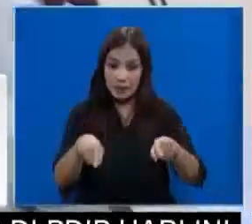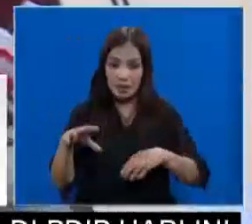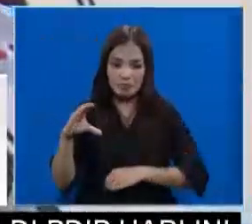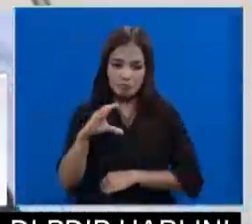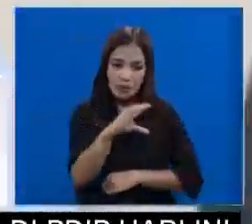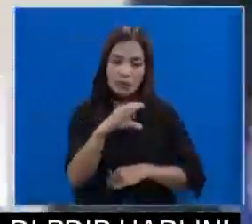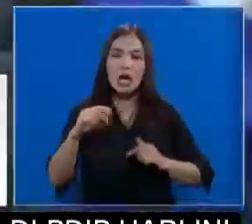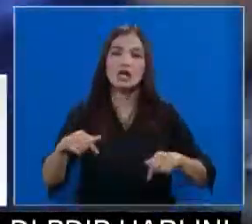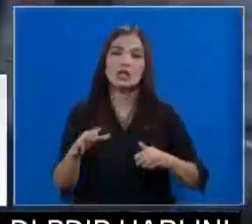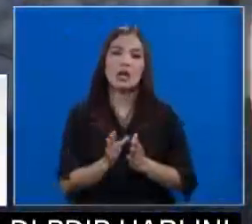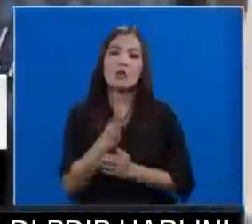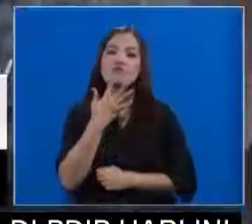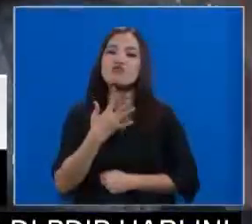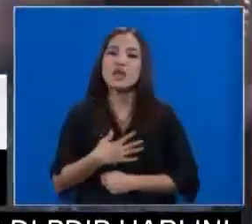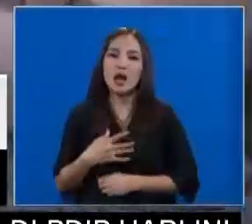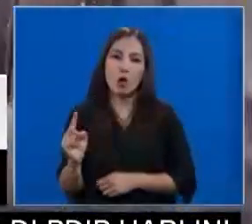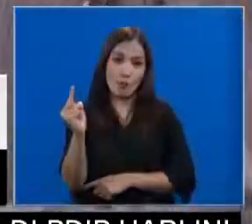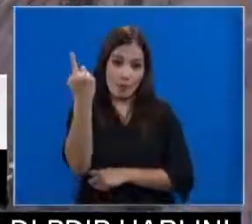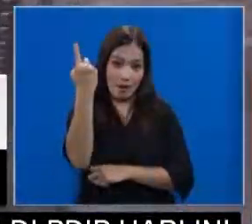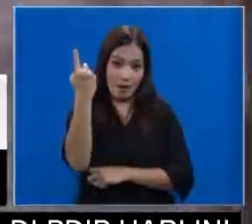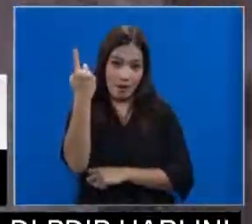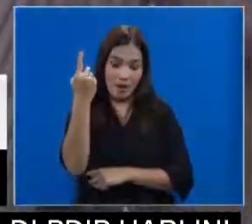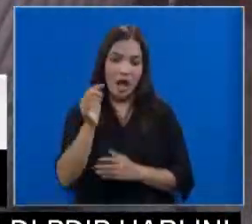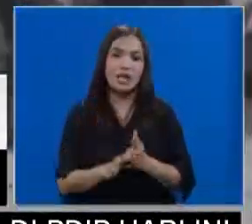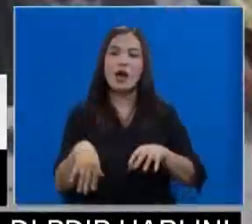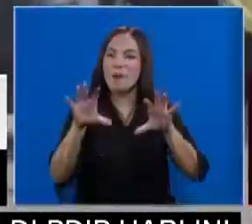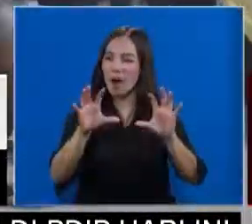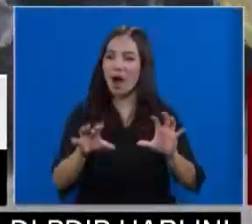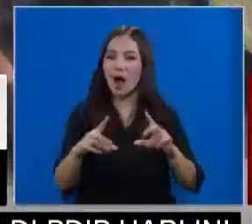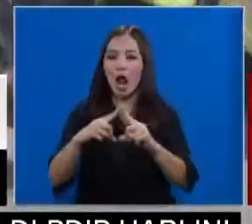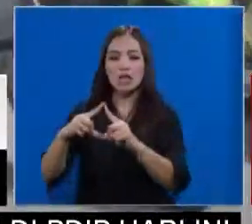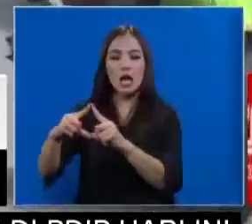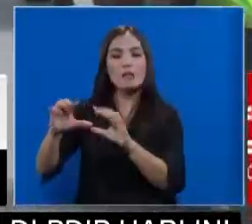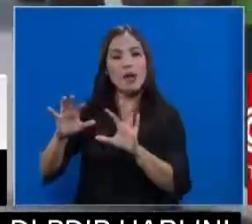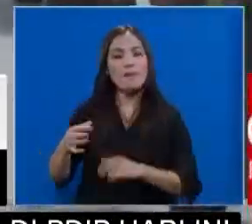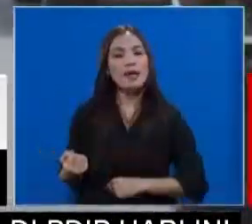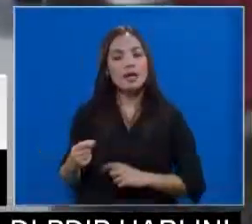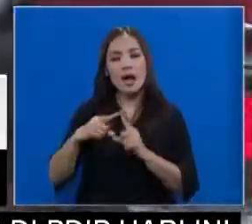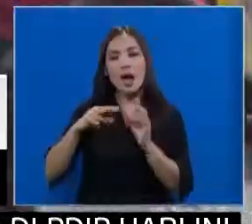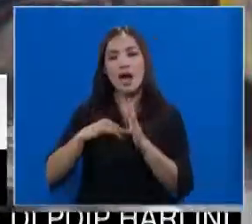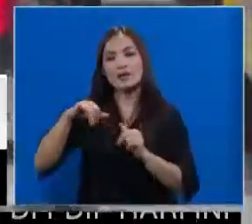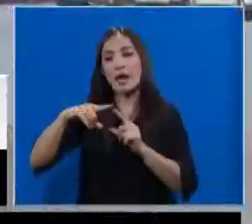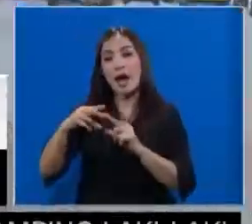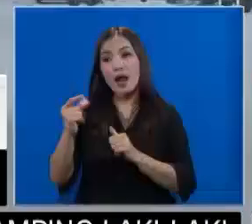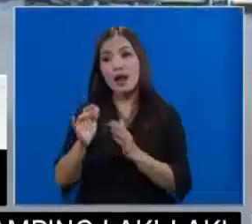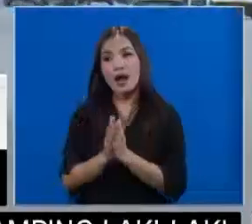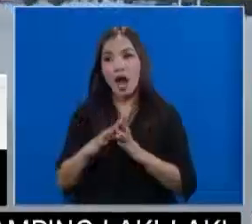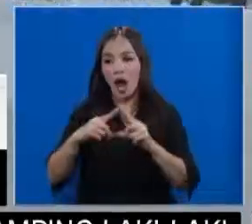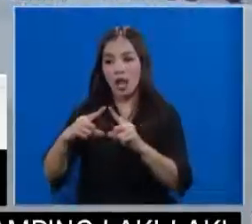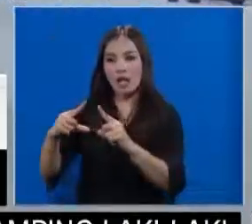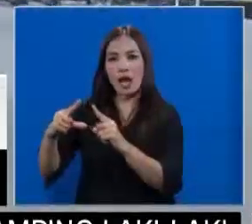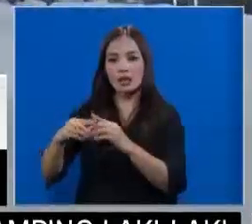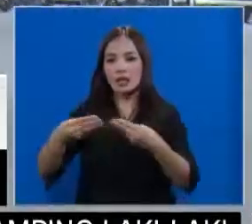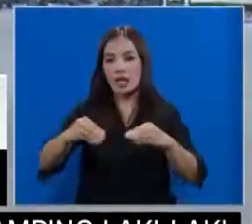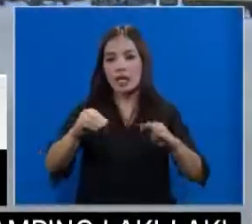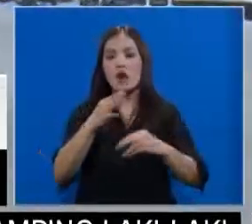transportasi, beca masih memiliki keunggulan untuk membawa barang banyak. Di Pasar Anyar, beca masih dimanfaatkan untuk membawa barang-barang dagangan